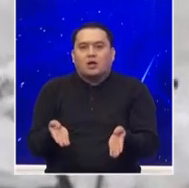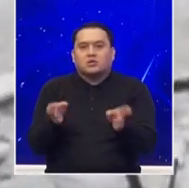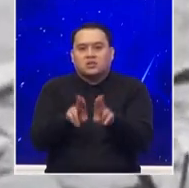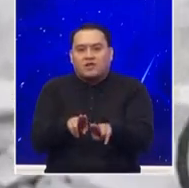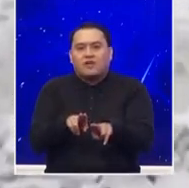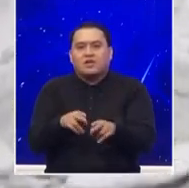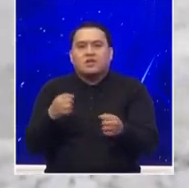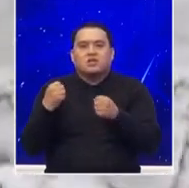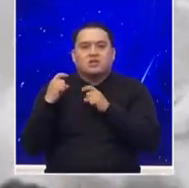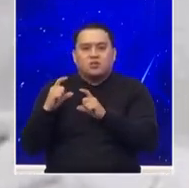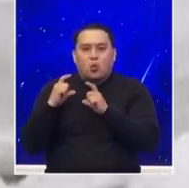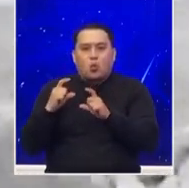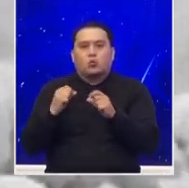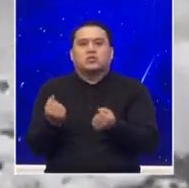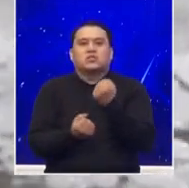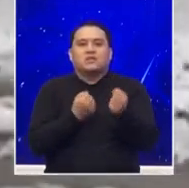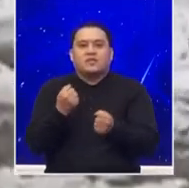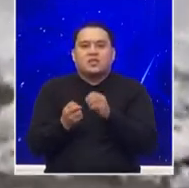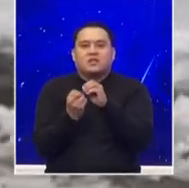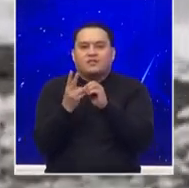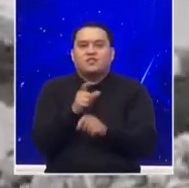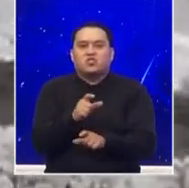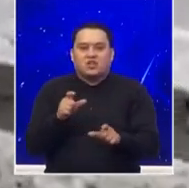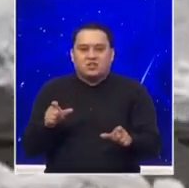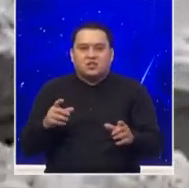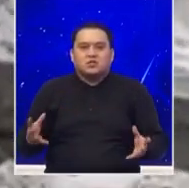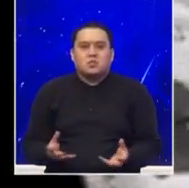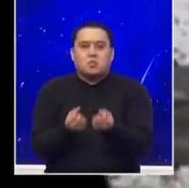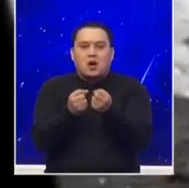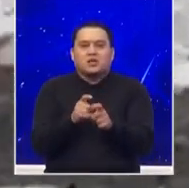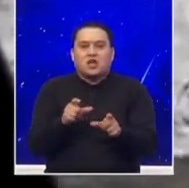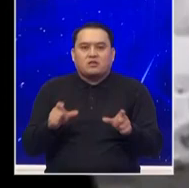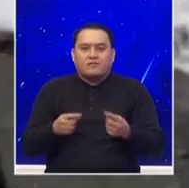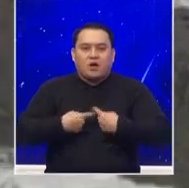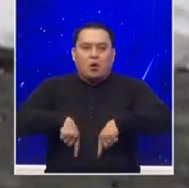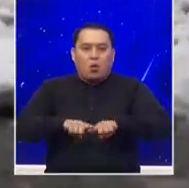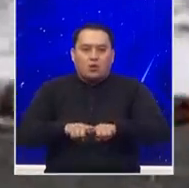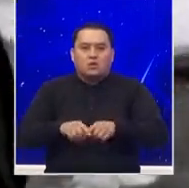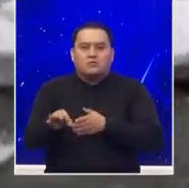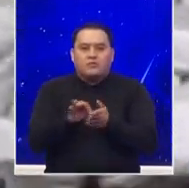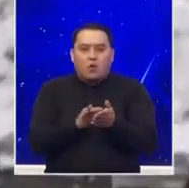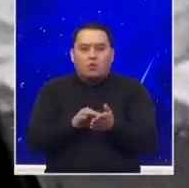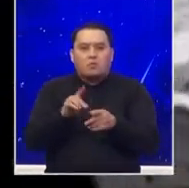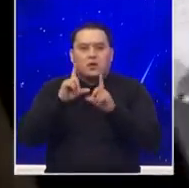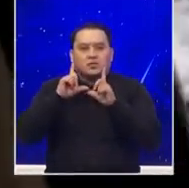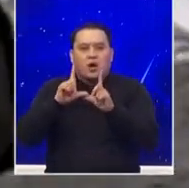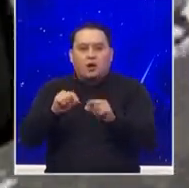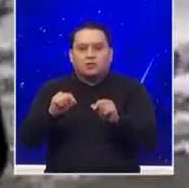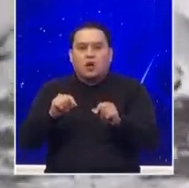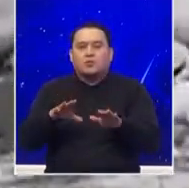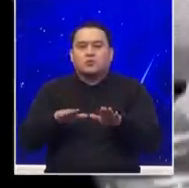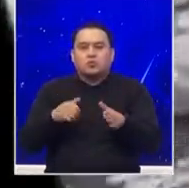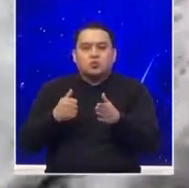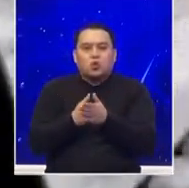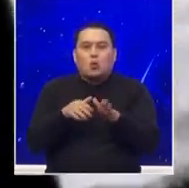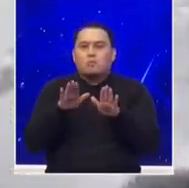9 грузовых автомашин, в салонах которых находились 12 человек. Спасательные подразделения ДЧС отреагировали незамедлительно, однако